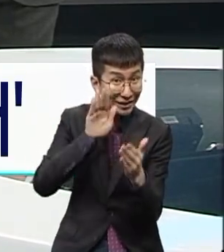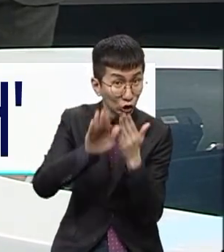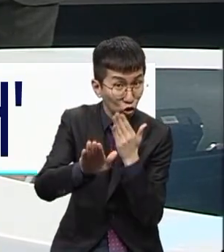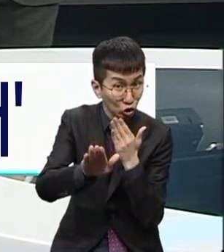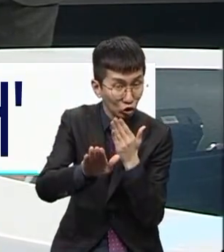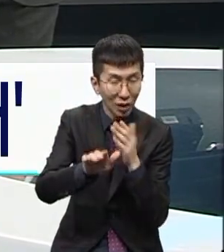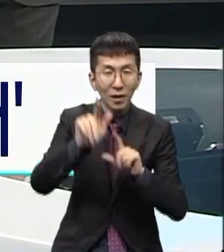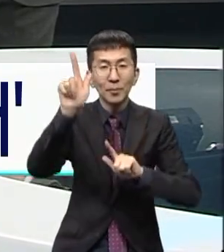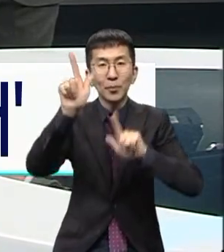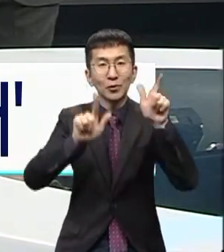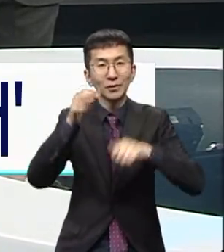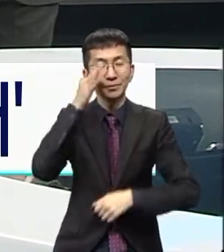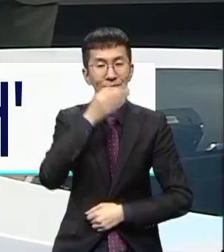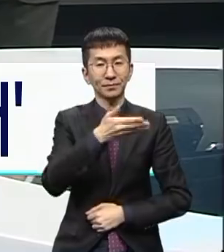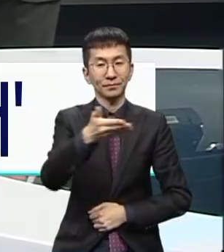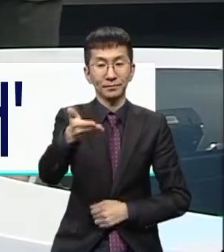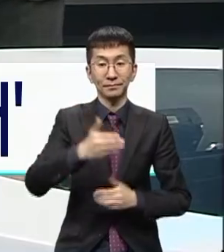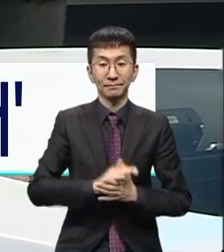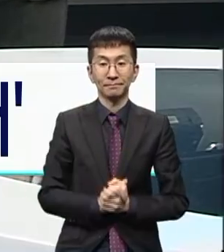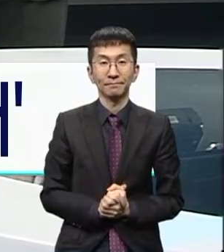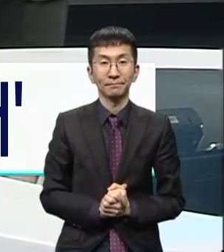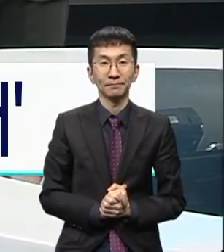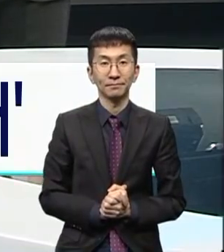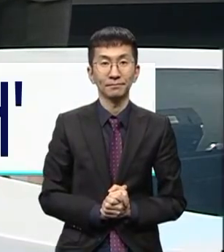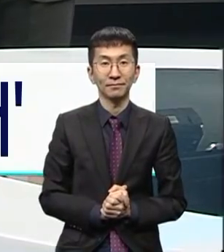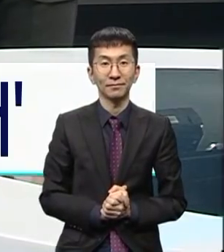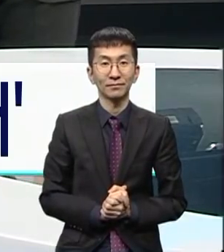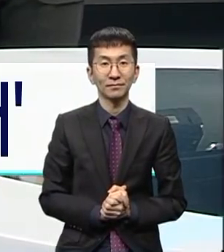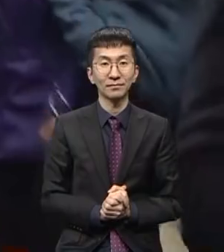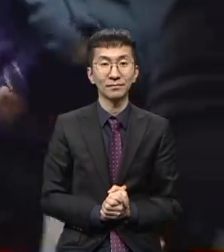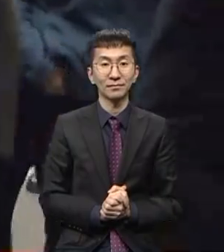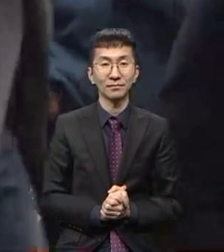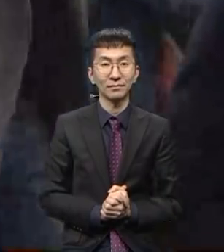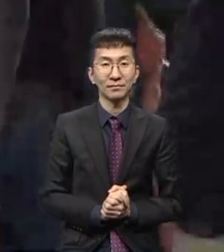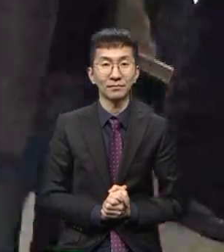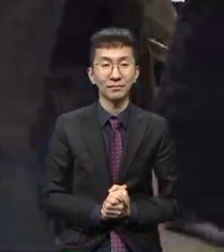대선 기상도를 한세연 기자가 정리했습니다.